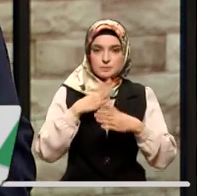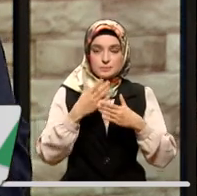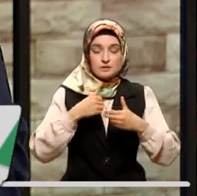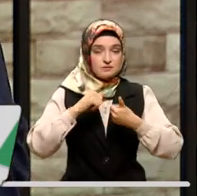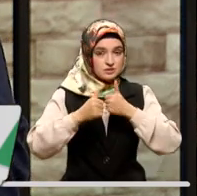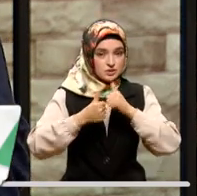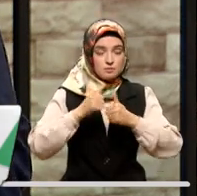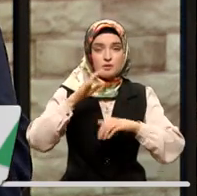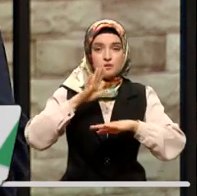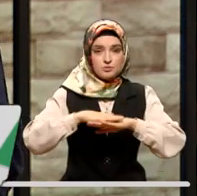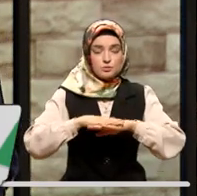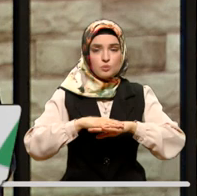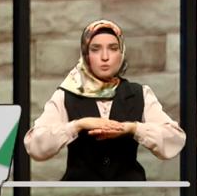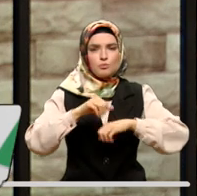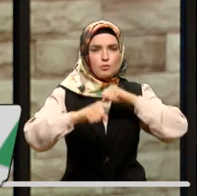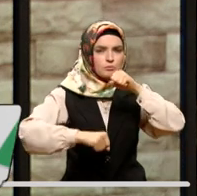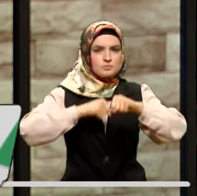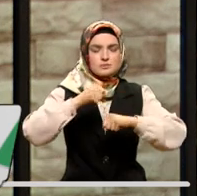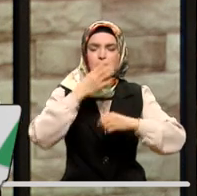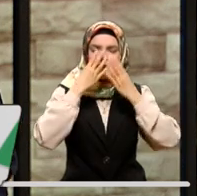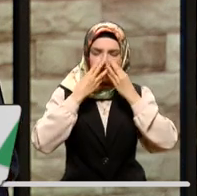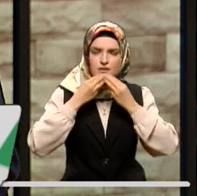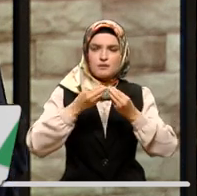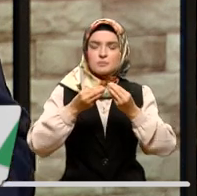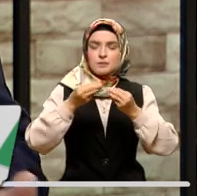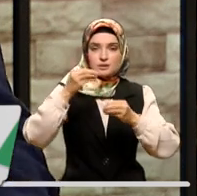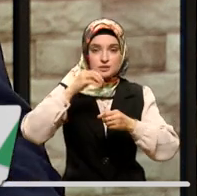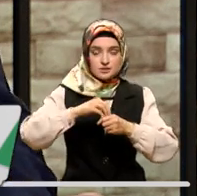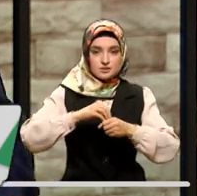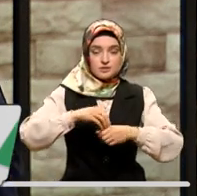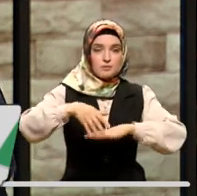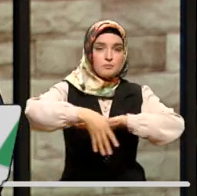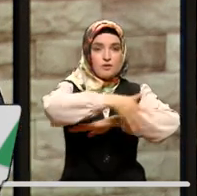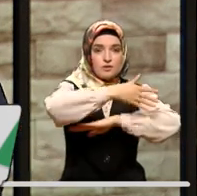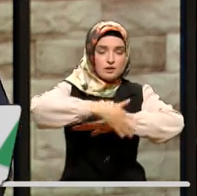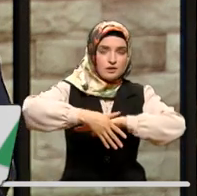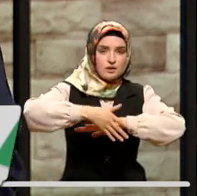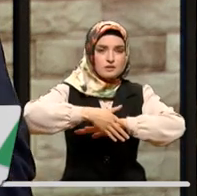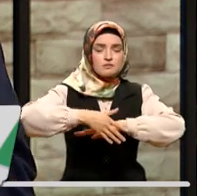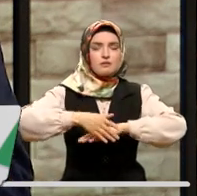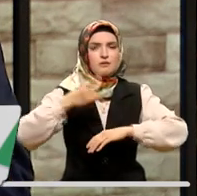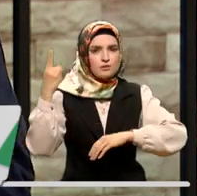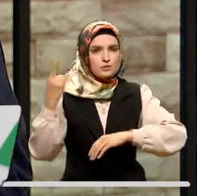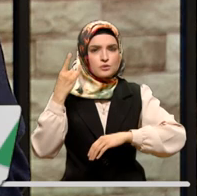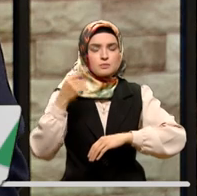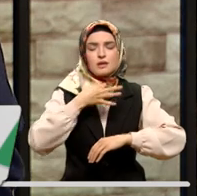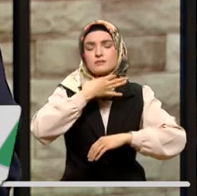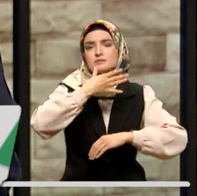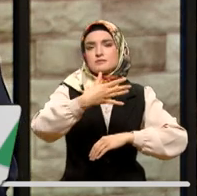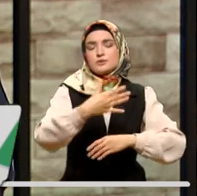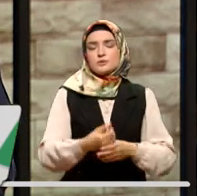yarışmalar yapıyorlar. İşte bisiklet hediye edebilmek için mahallelerdeki esnafı geziyor. Ben teşekkür ediyorum. İmkan